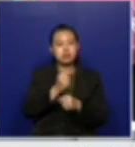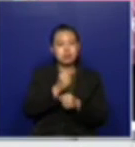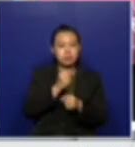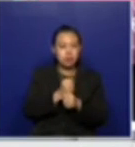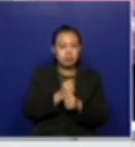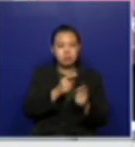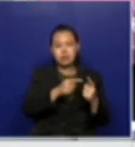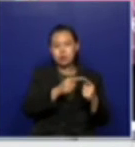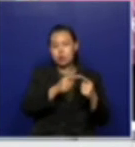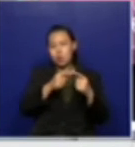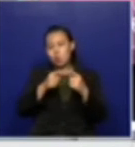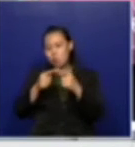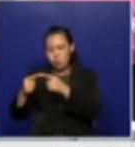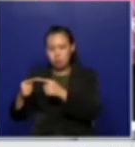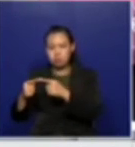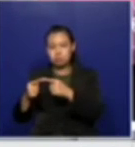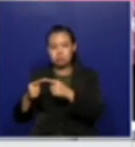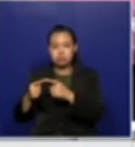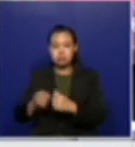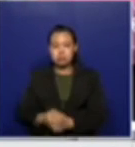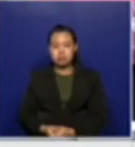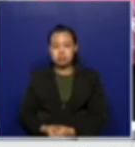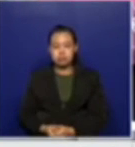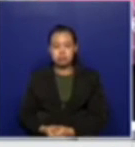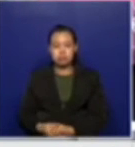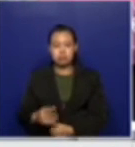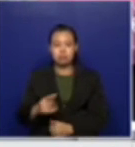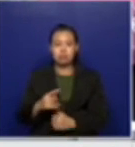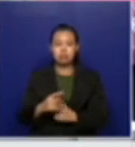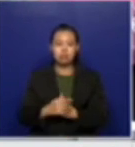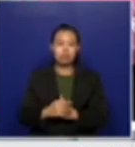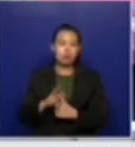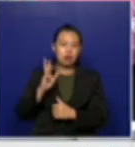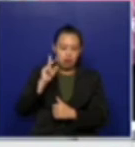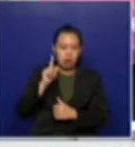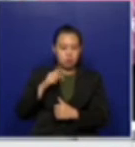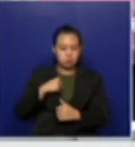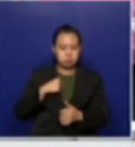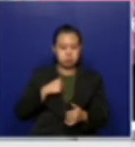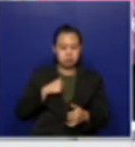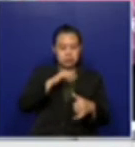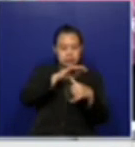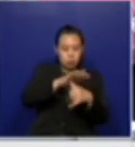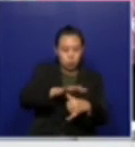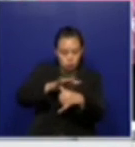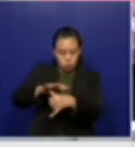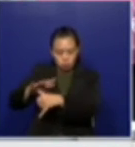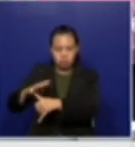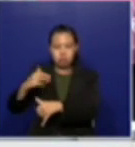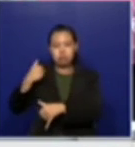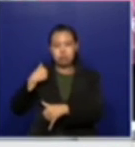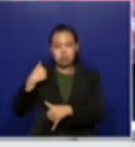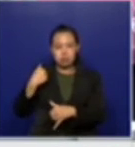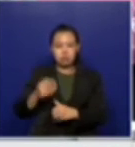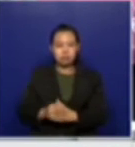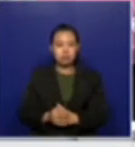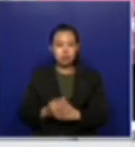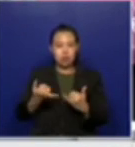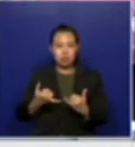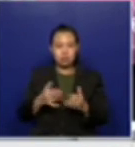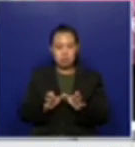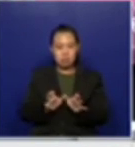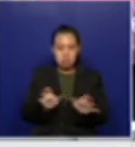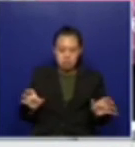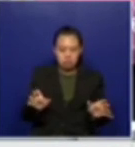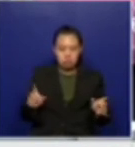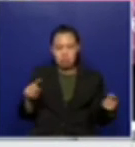บุคคลนั้นบุคคลนี้ถูกคุกคามบ่อยๆวันนี้บ้านเมืองแตกแยกการปฏิรูปประเทศที่ได้ตั้งใจเอาไว้ว่